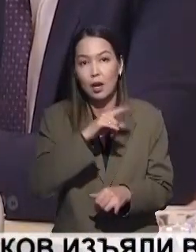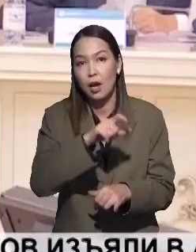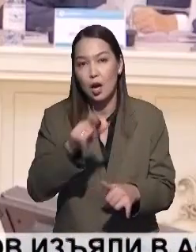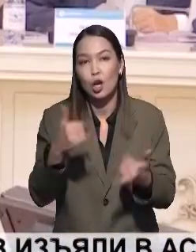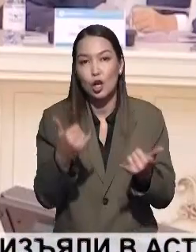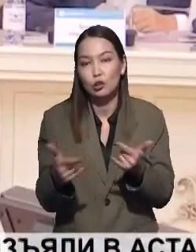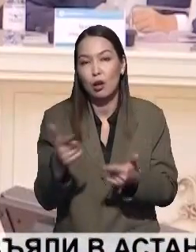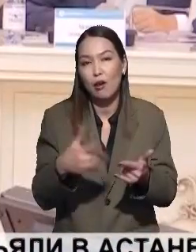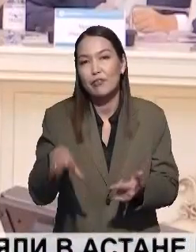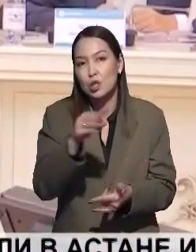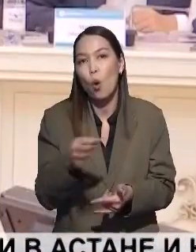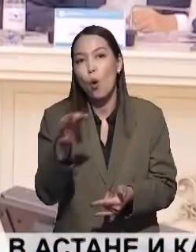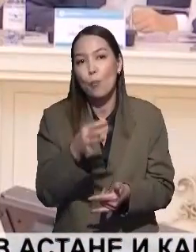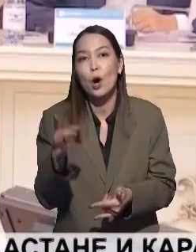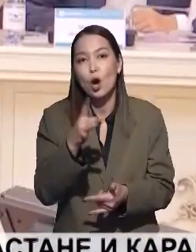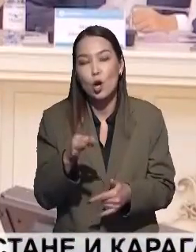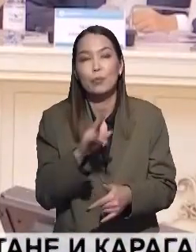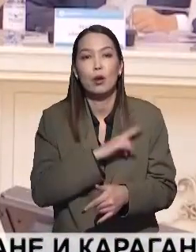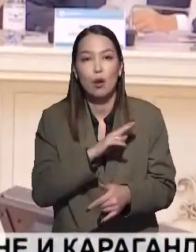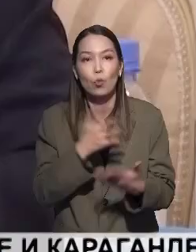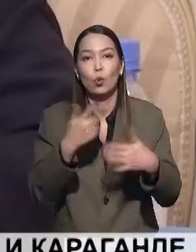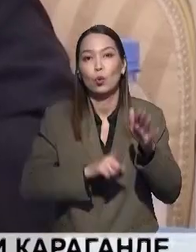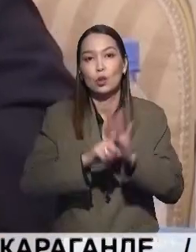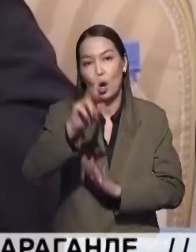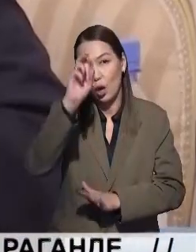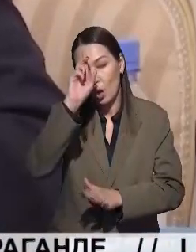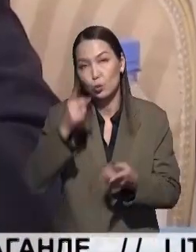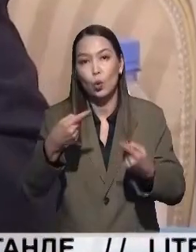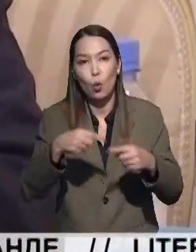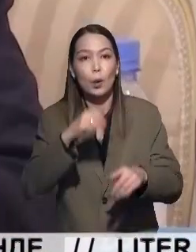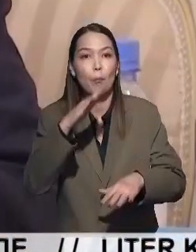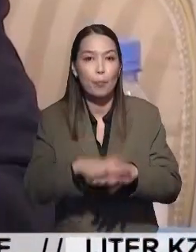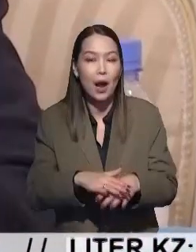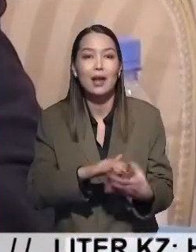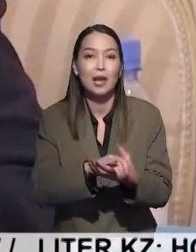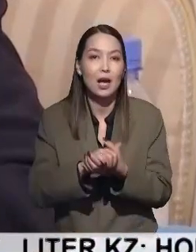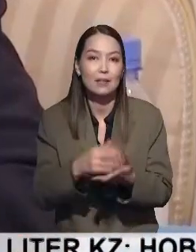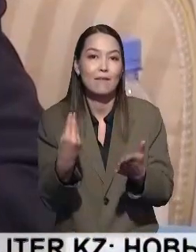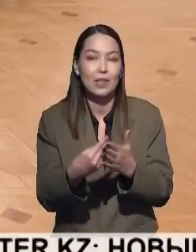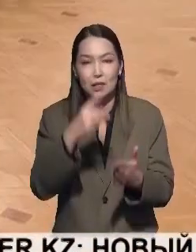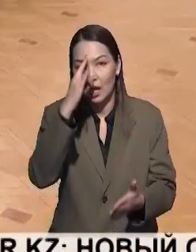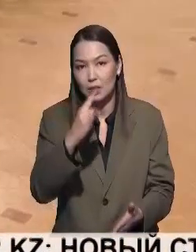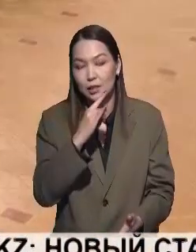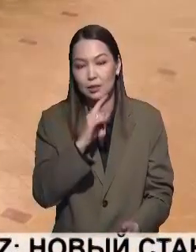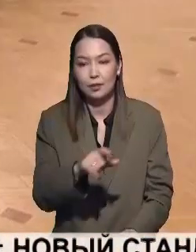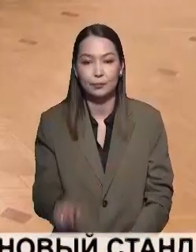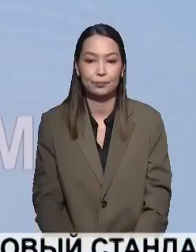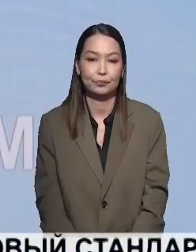реализуется во всех областях республики. К работе подключились государственные органы, банки, ассоциации финансистов Казахстана.